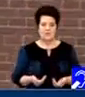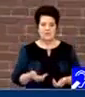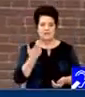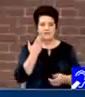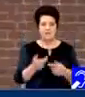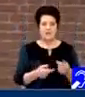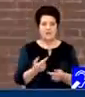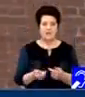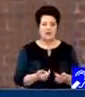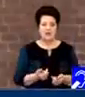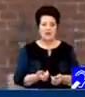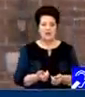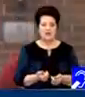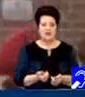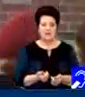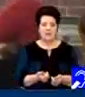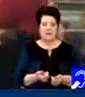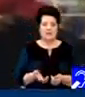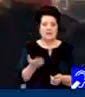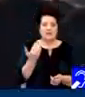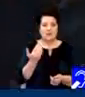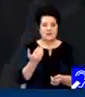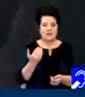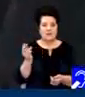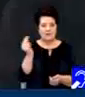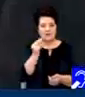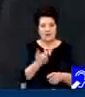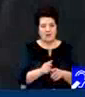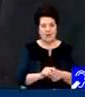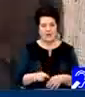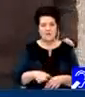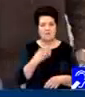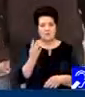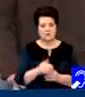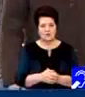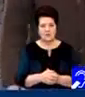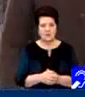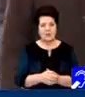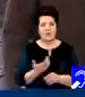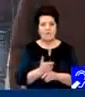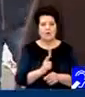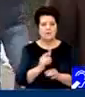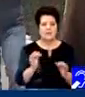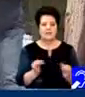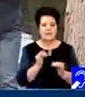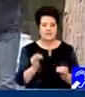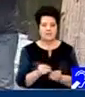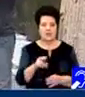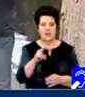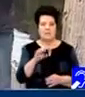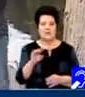Dispare din rândurile noastre, unul din ultimii mari cărturari pe care am avut. Era un om interesant,